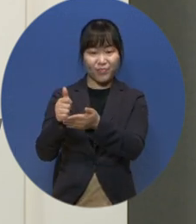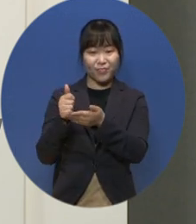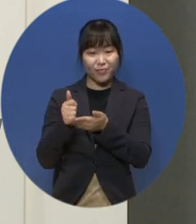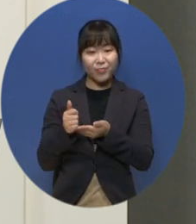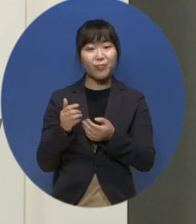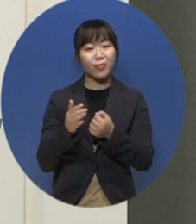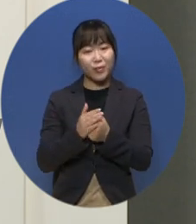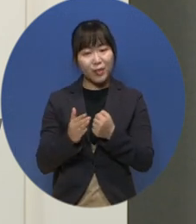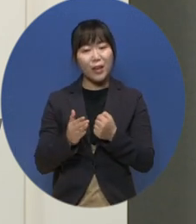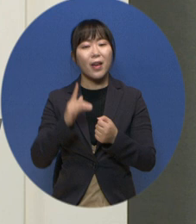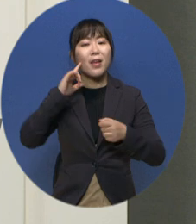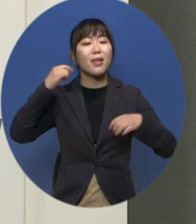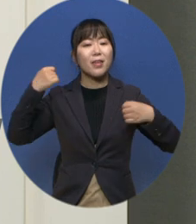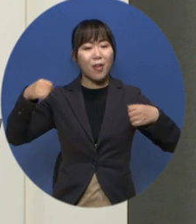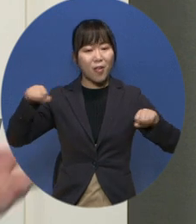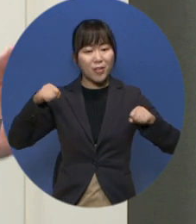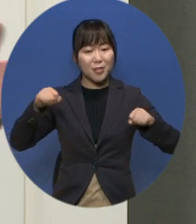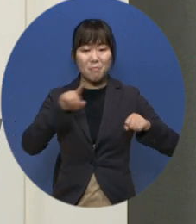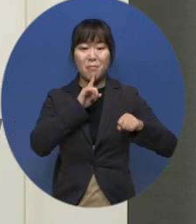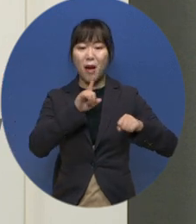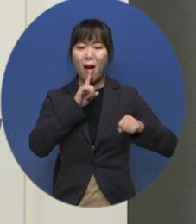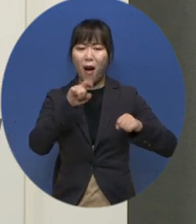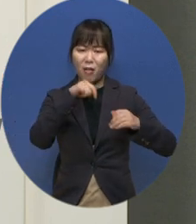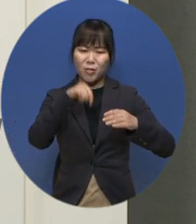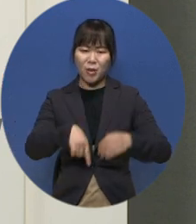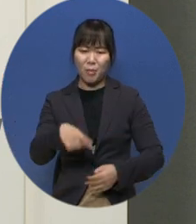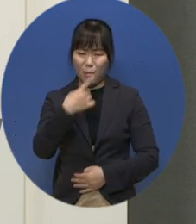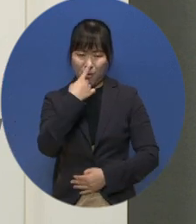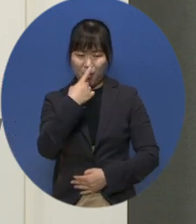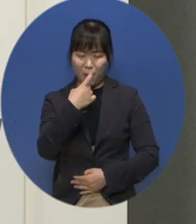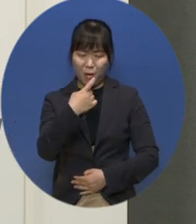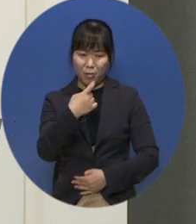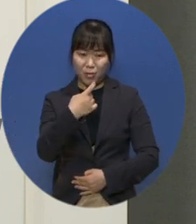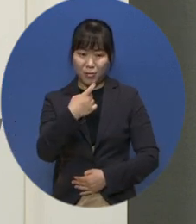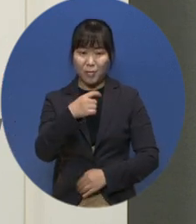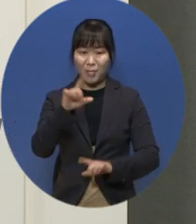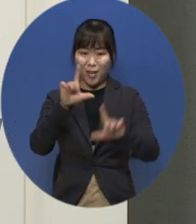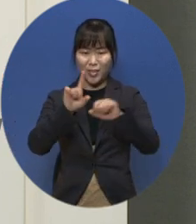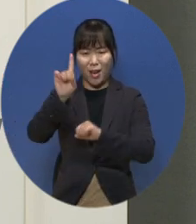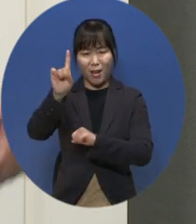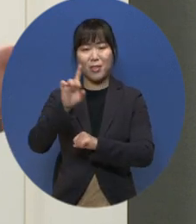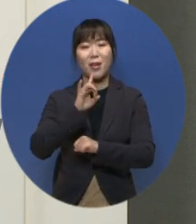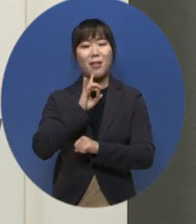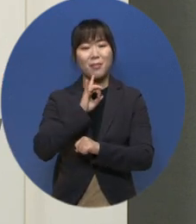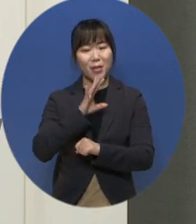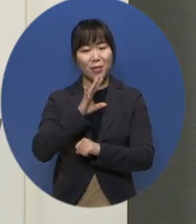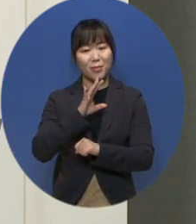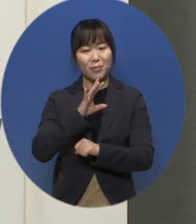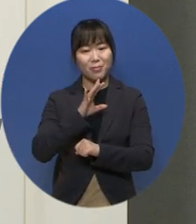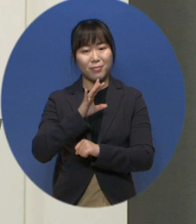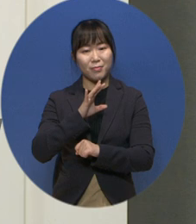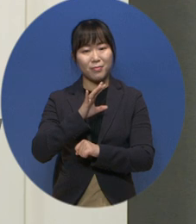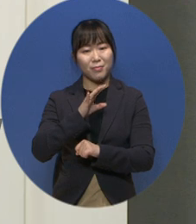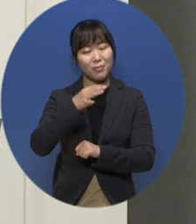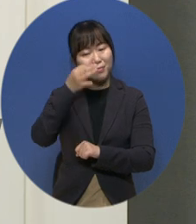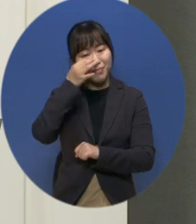모셨으니까 그 연극 대사 중에 멋있는 뭐 장면 하나 좀